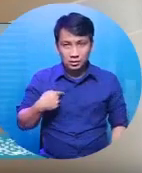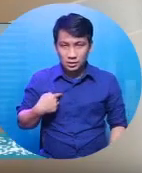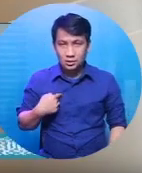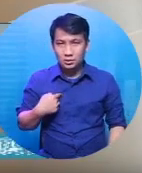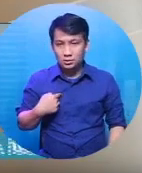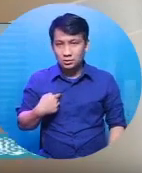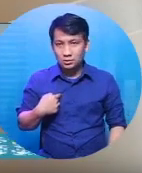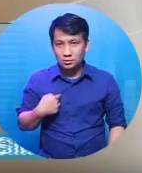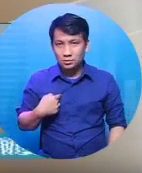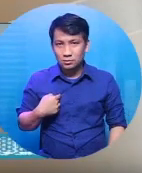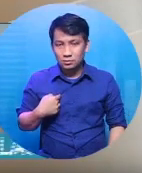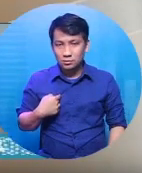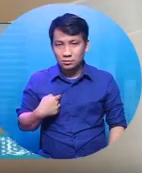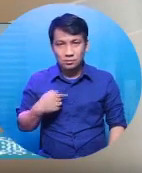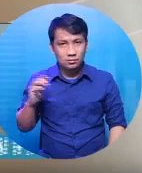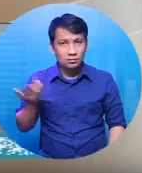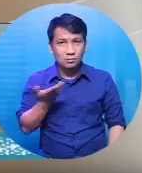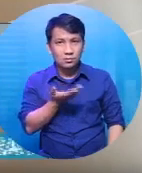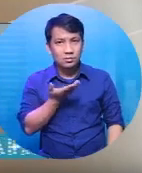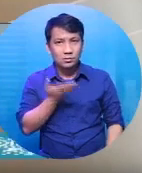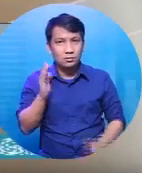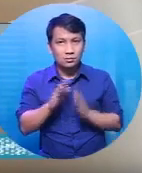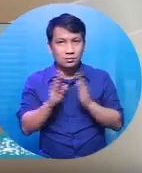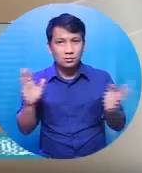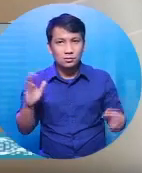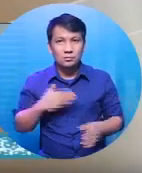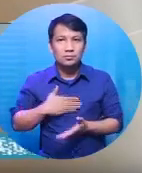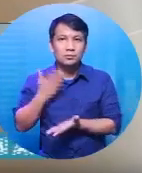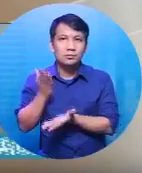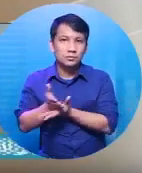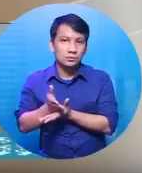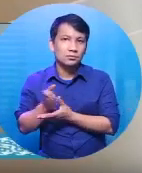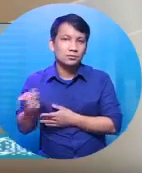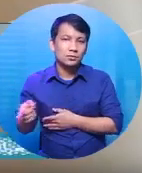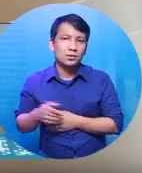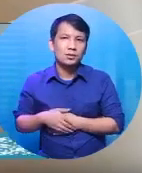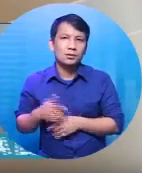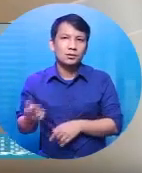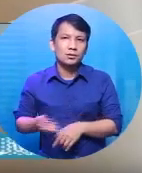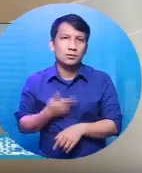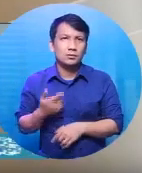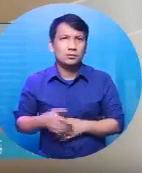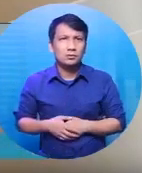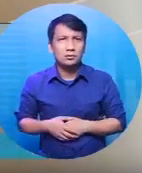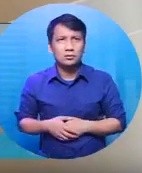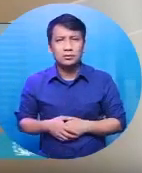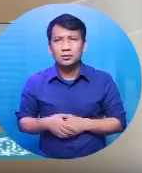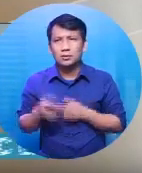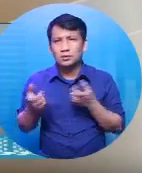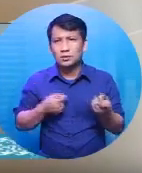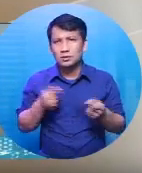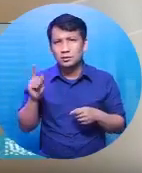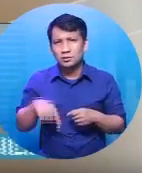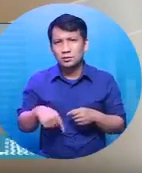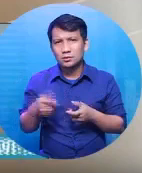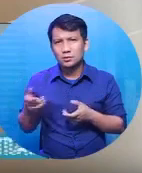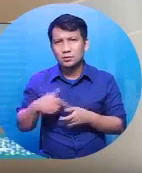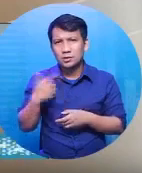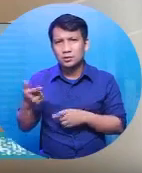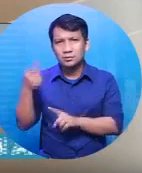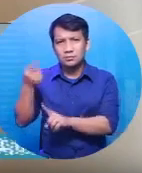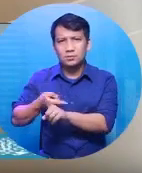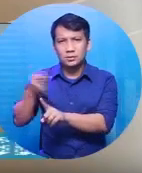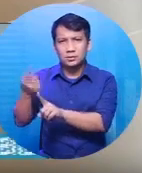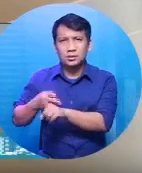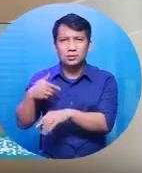sir, hindi ako humihingi ng malaki. Tinigil niya yon, sir. Magmula ng okay, Nay, anong gusto niyo pa mangyari? Magkano ibibigay sa inyo dapat